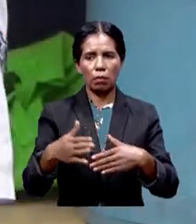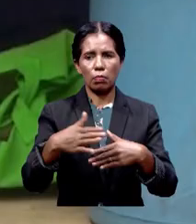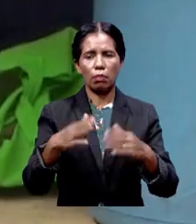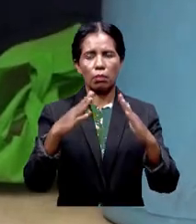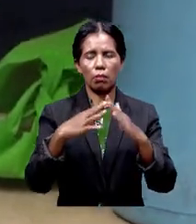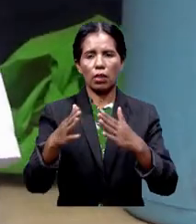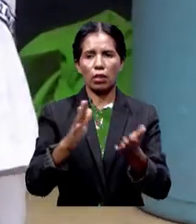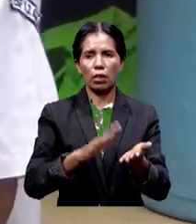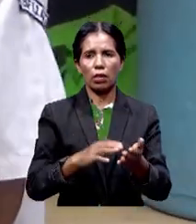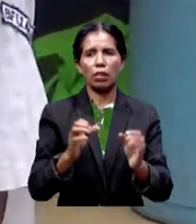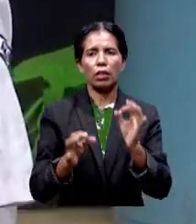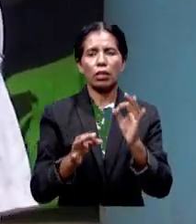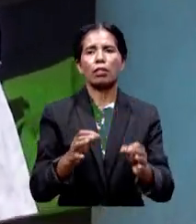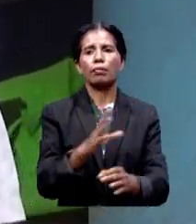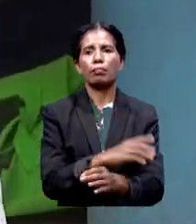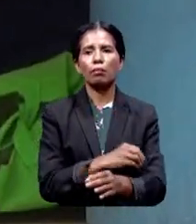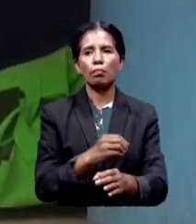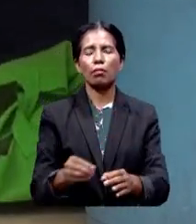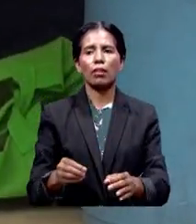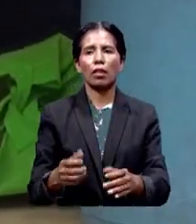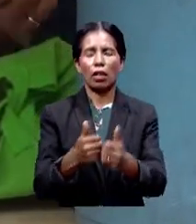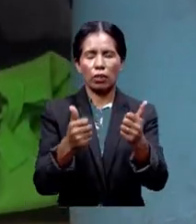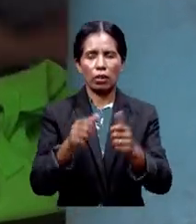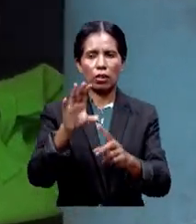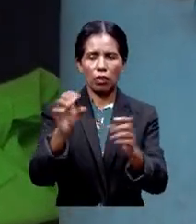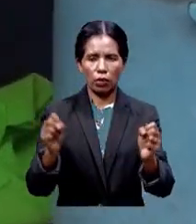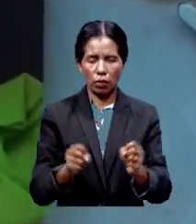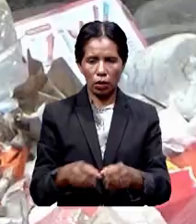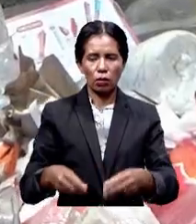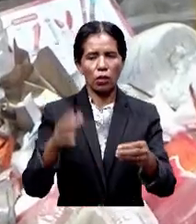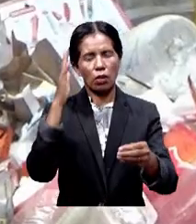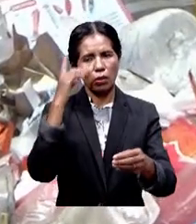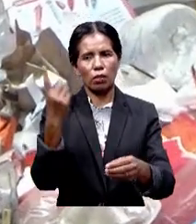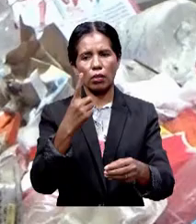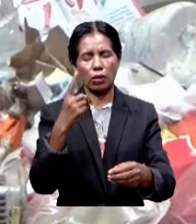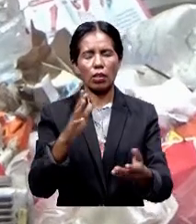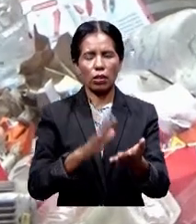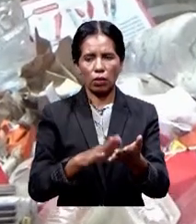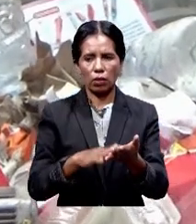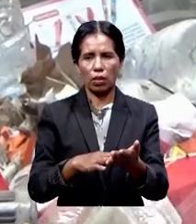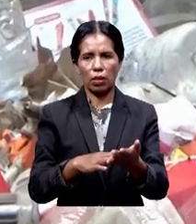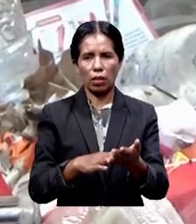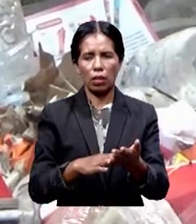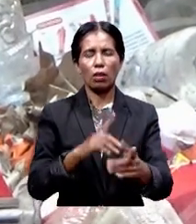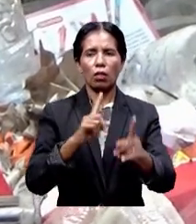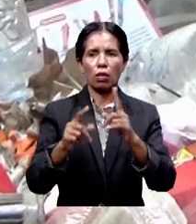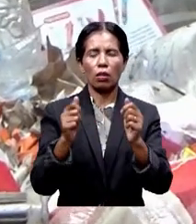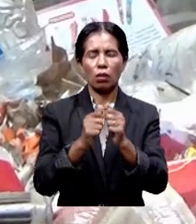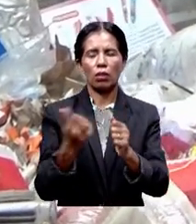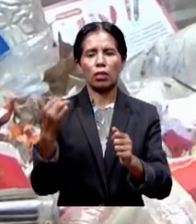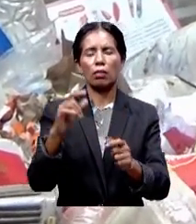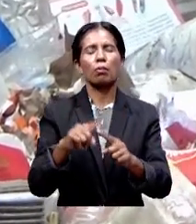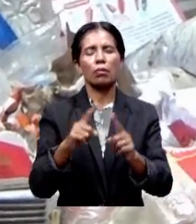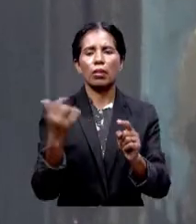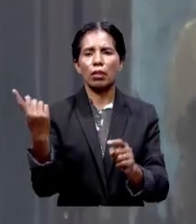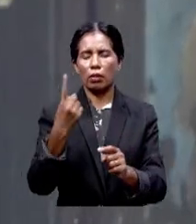neninian mesmo que iha autoridade lokal mai fohano imbebe ikona nomos parte skola mos halo kulia ho sira mai bena